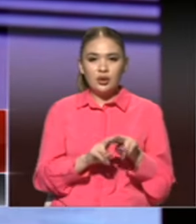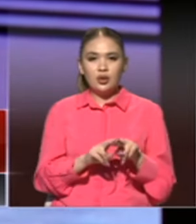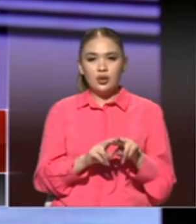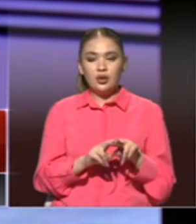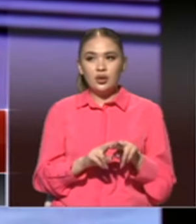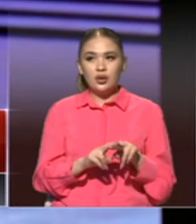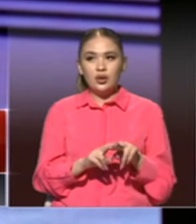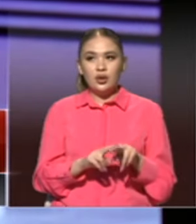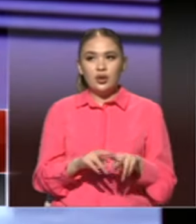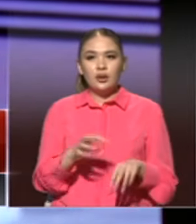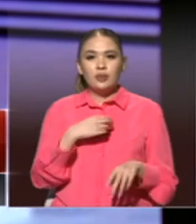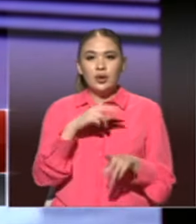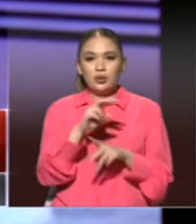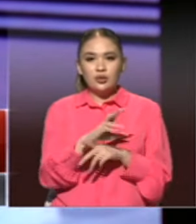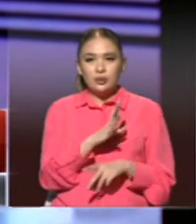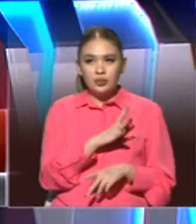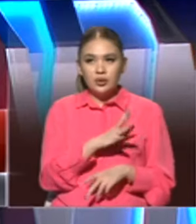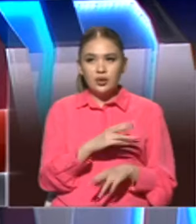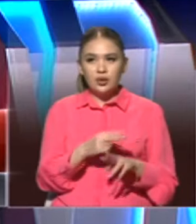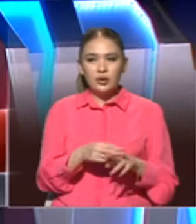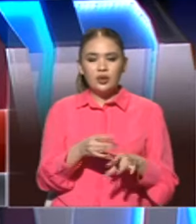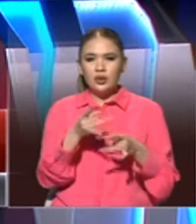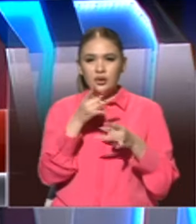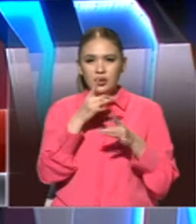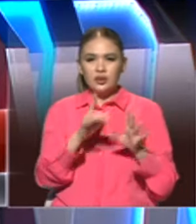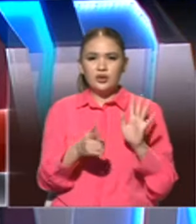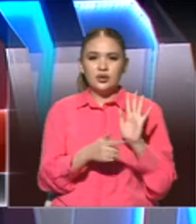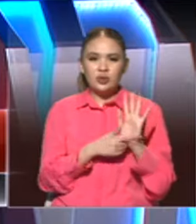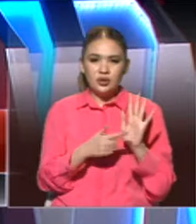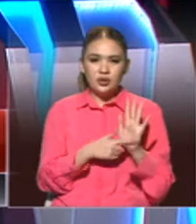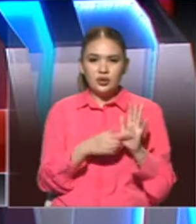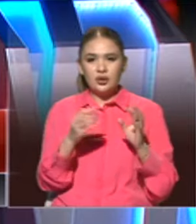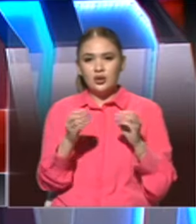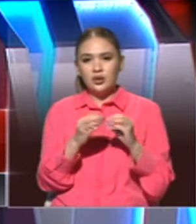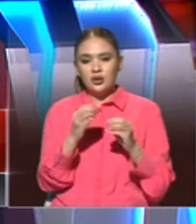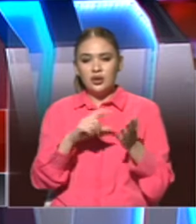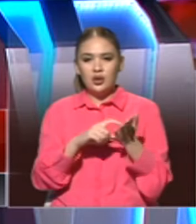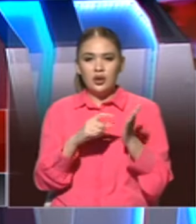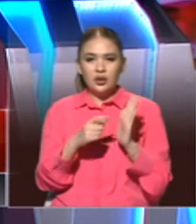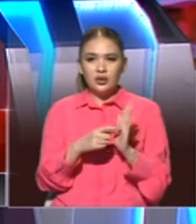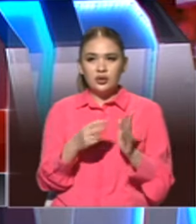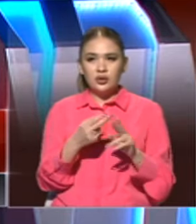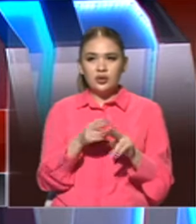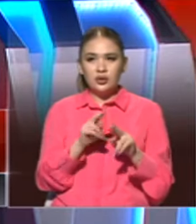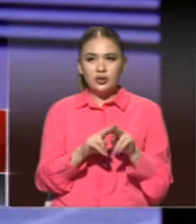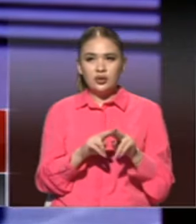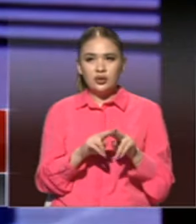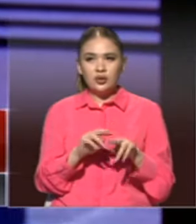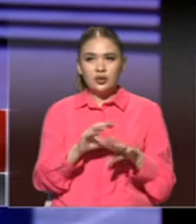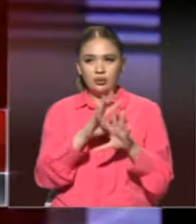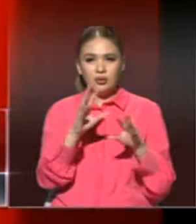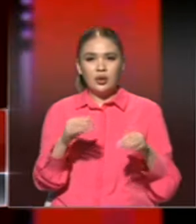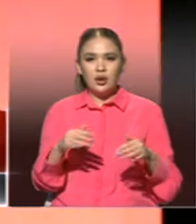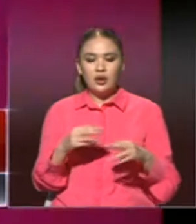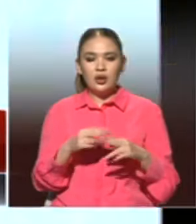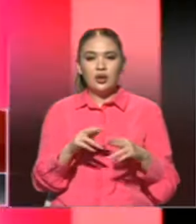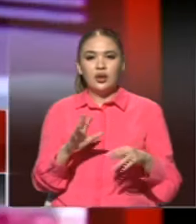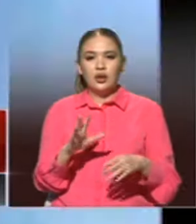барғанда қай бала болсын, 7-ші, 10-шы сынып, 11-ші сынып болсын, аға, ассалаумағалейкум деп амандасады